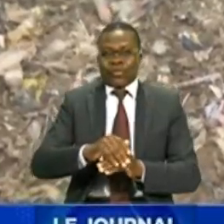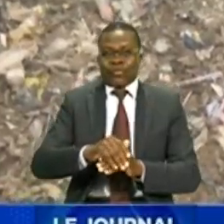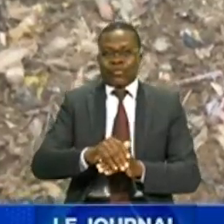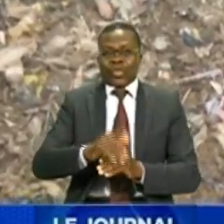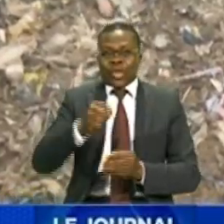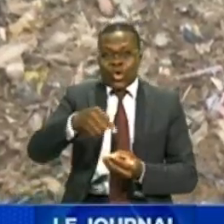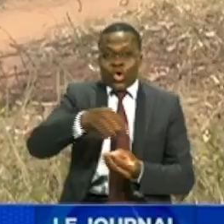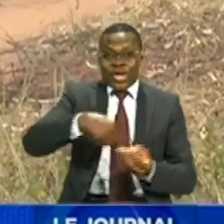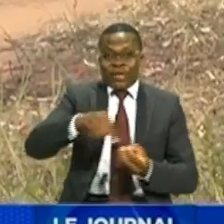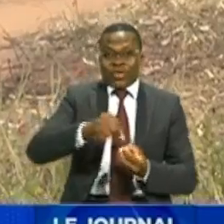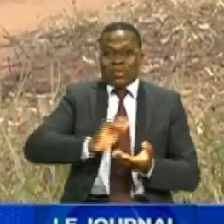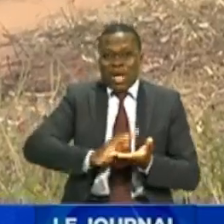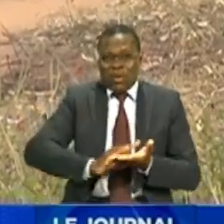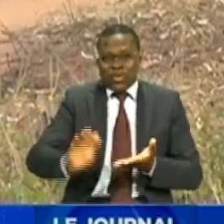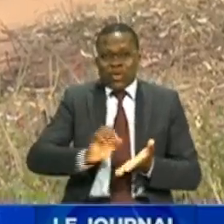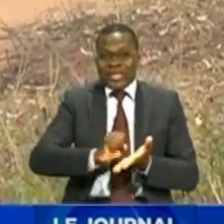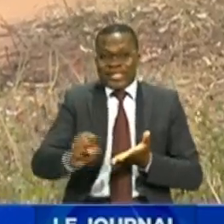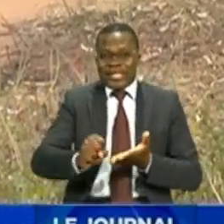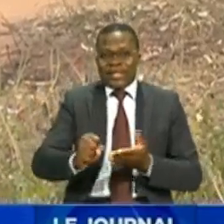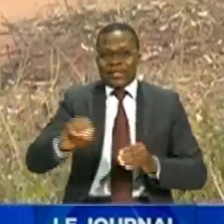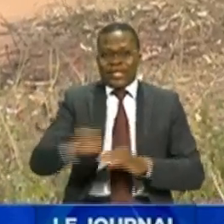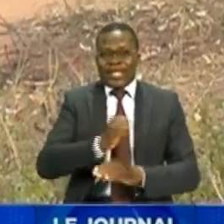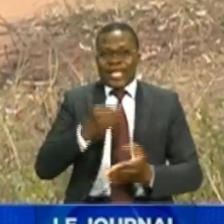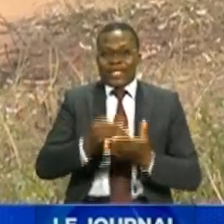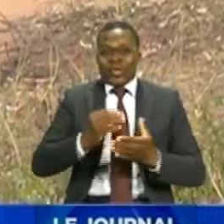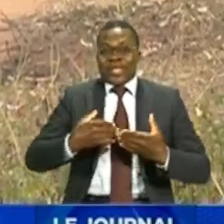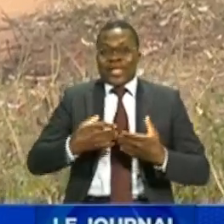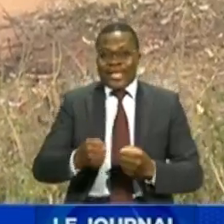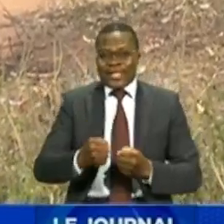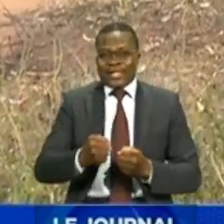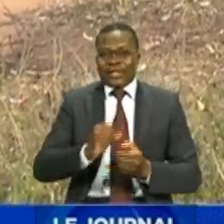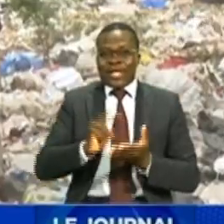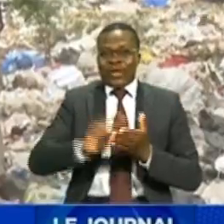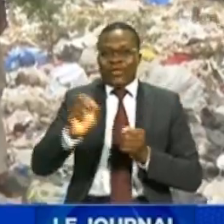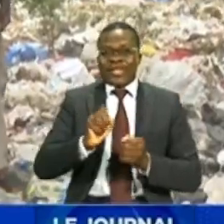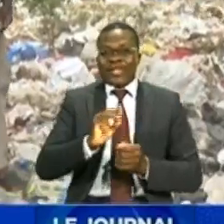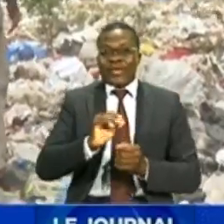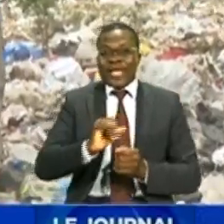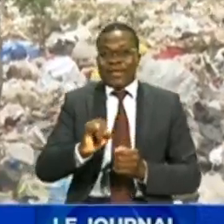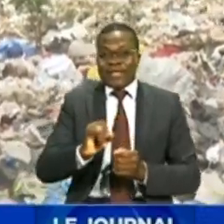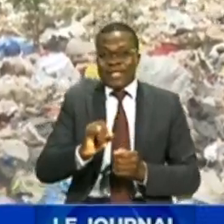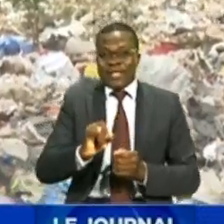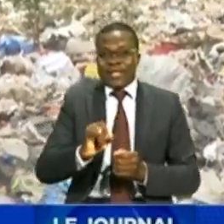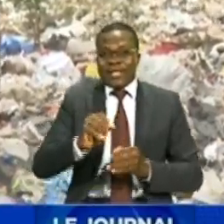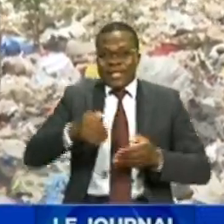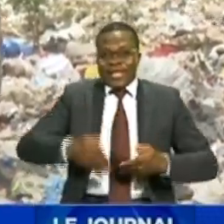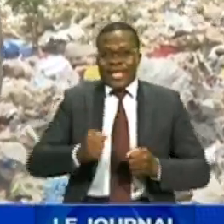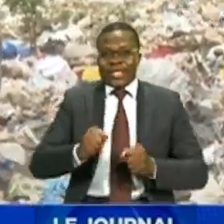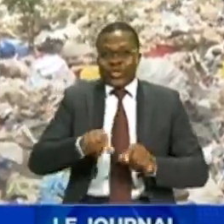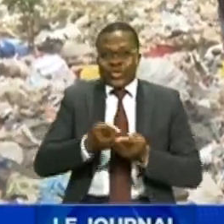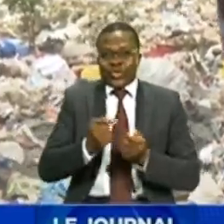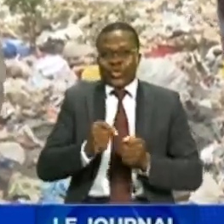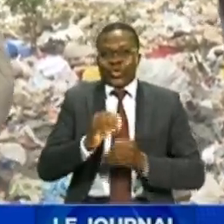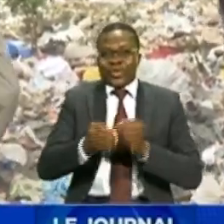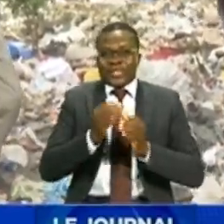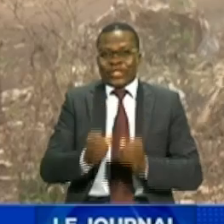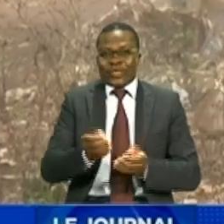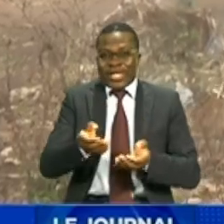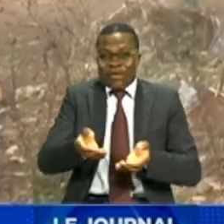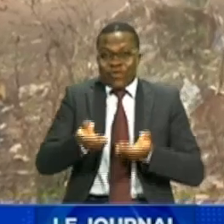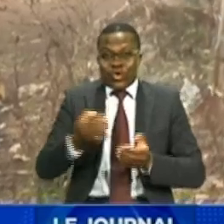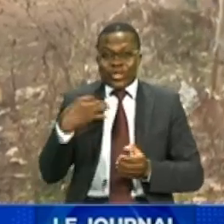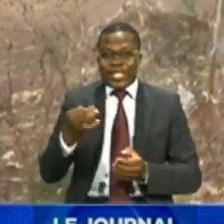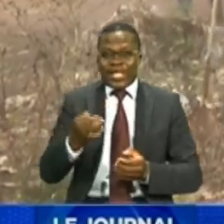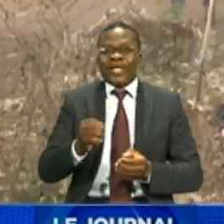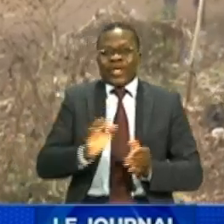Un environnement propre et sain est gage de bien-être. À l'université d'Abomey-Calavi, les jeunes du mouvement citoyen volontaire